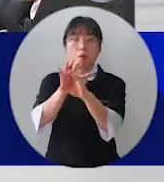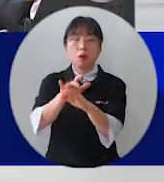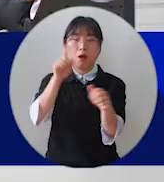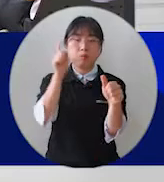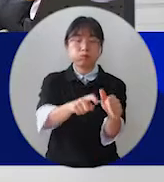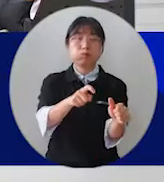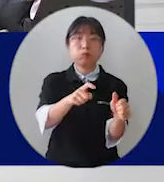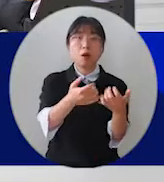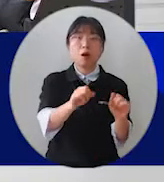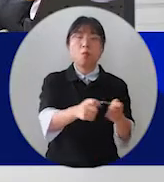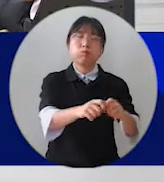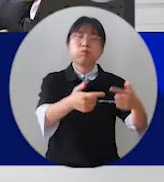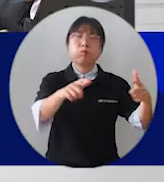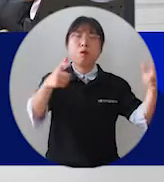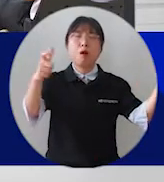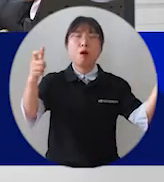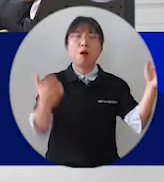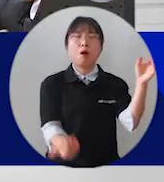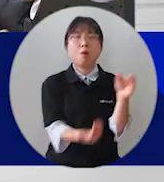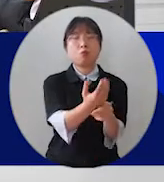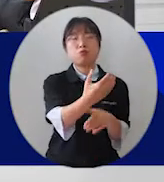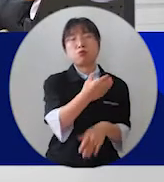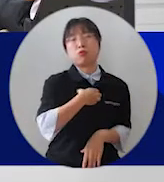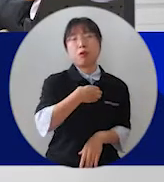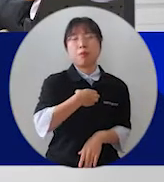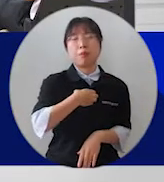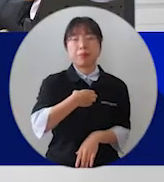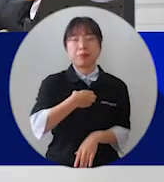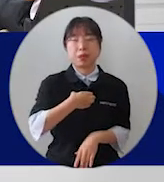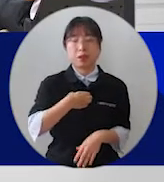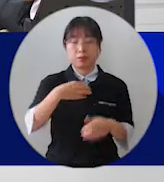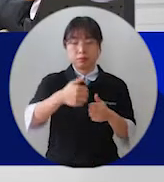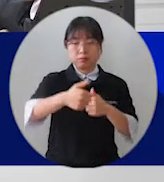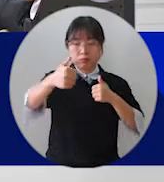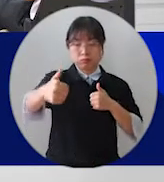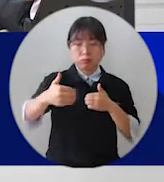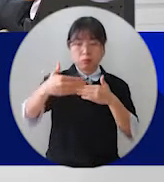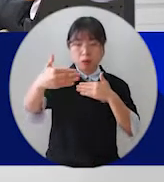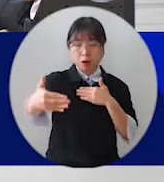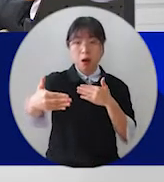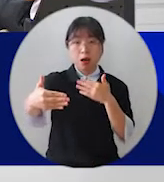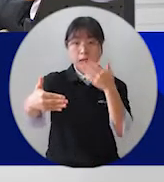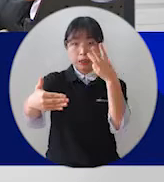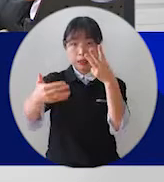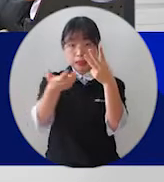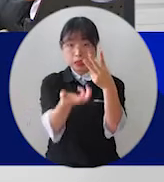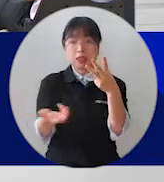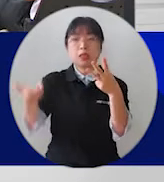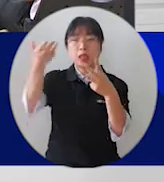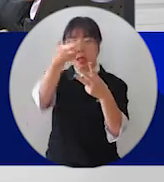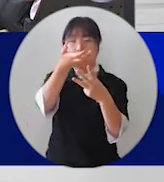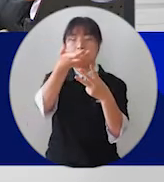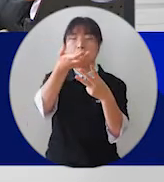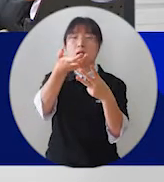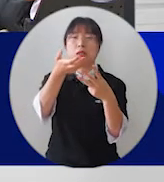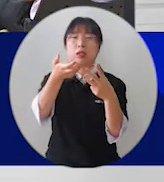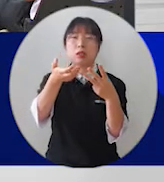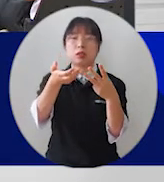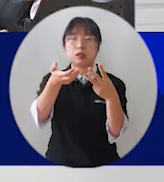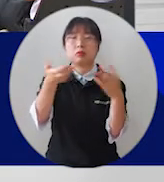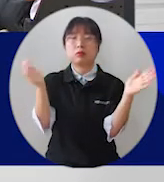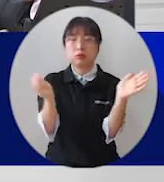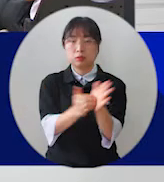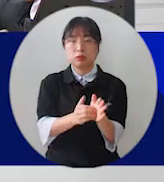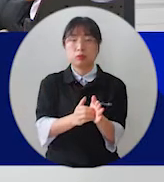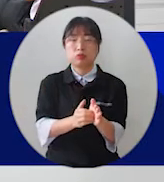코로나19 확진자가 전국적으로 늘고 있는 가운데 사회적 거리두기의 단계도 높아졌습니다. 이에 의왕시도